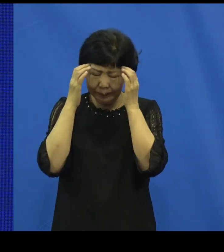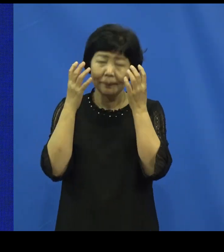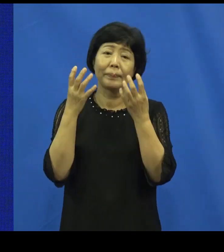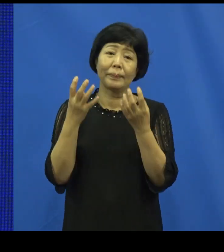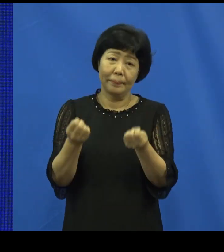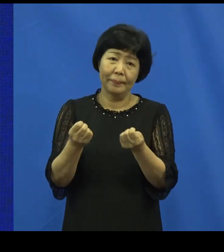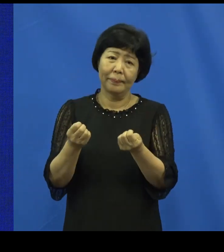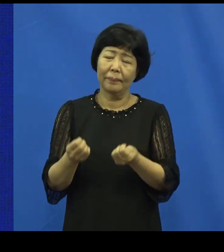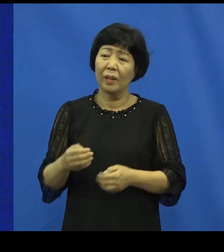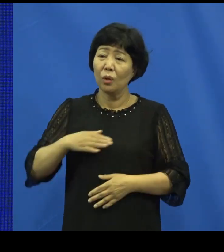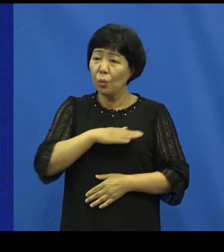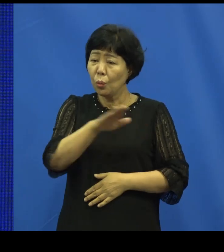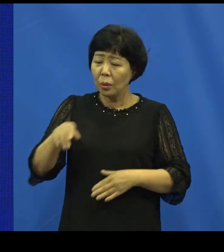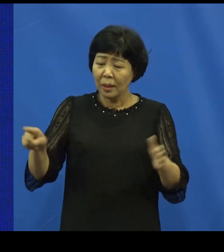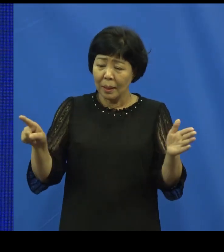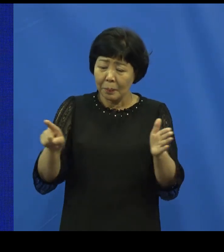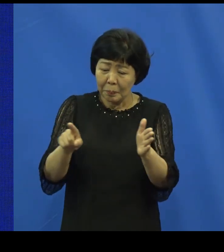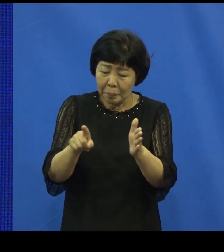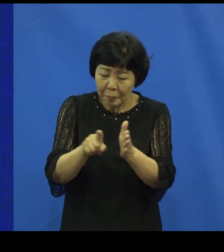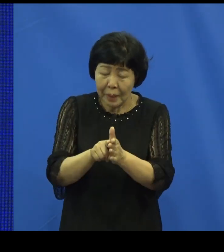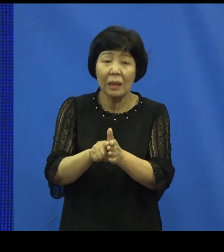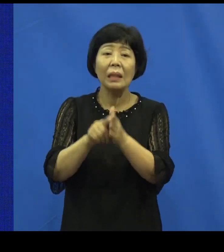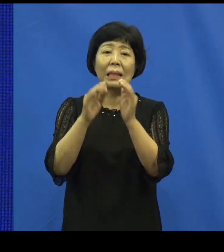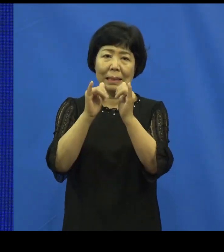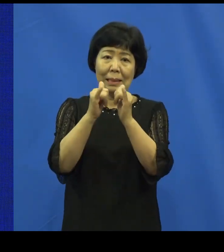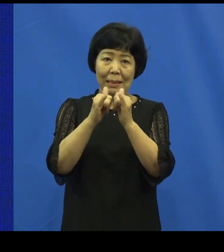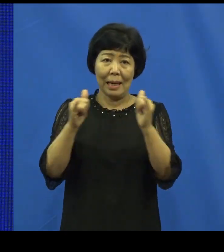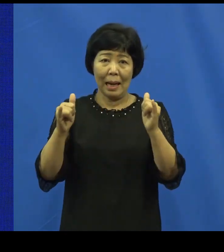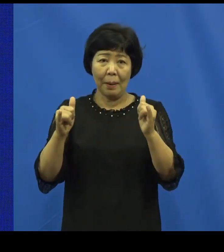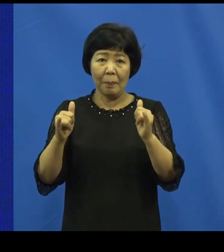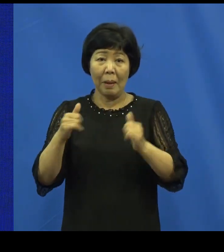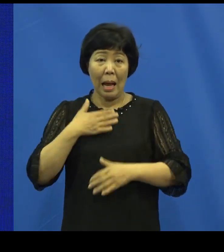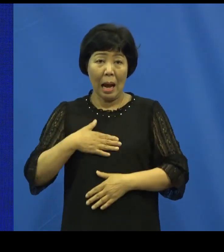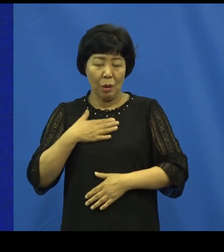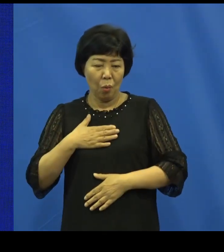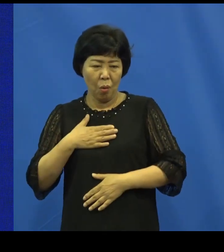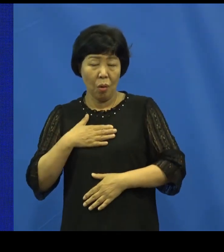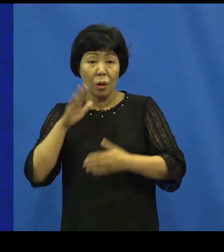그러니까 우리가 신자라는 걸 아는 순간부터 그것을 이용하는 겁니다.